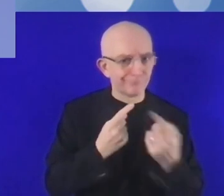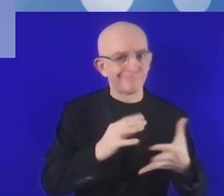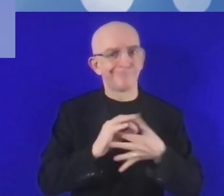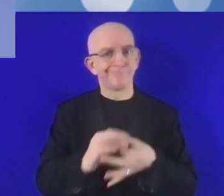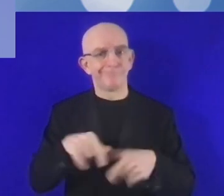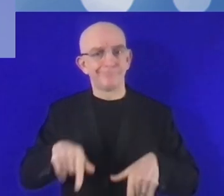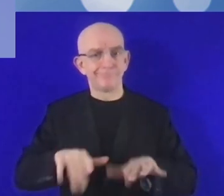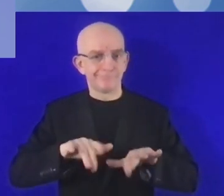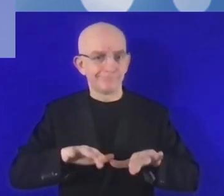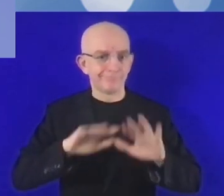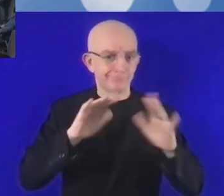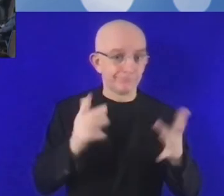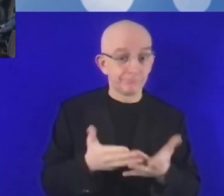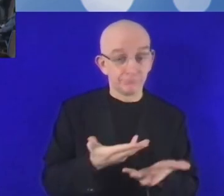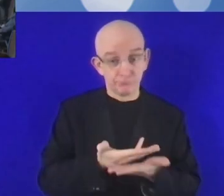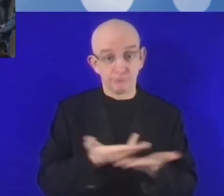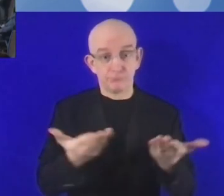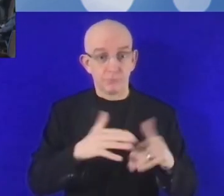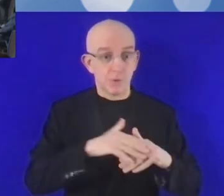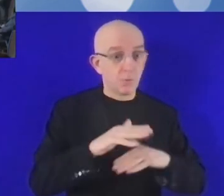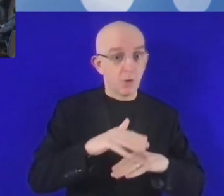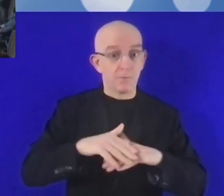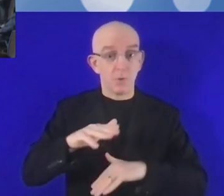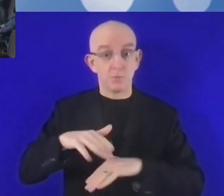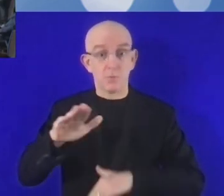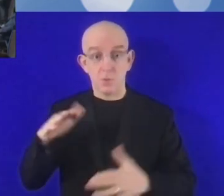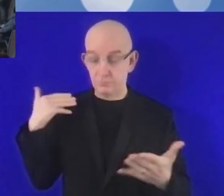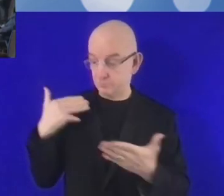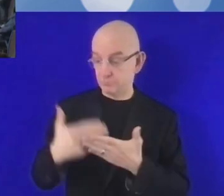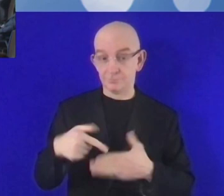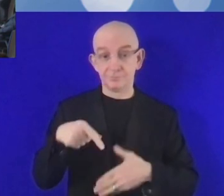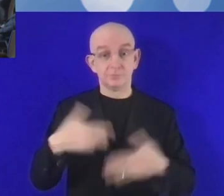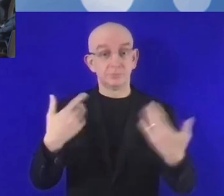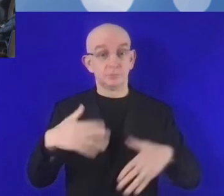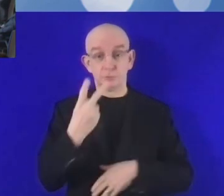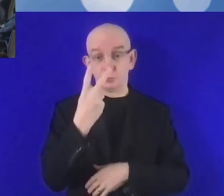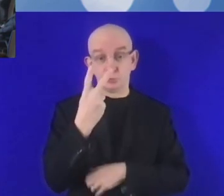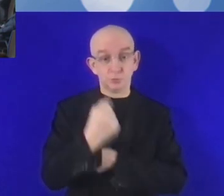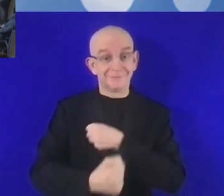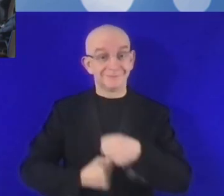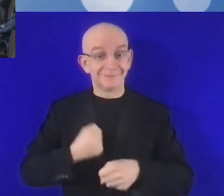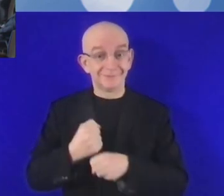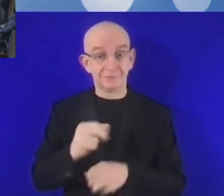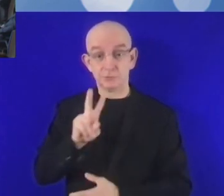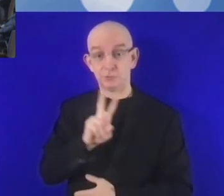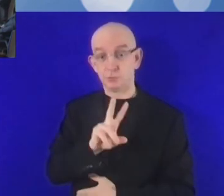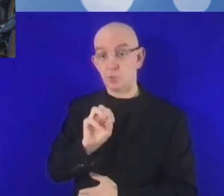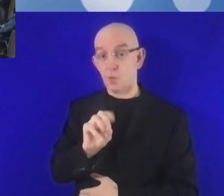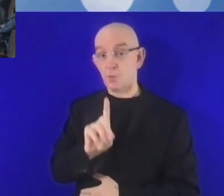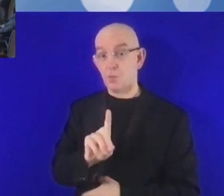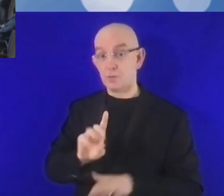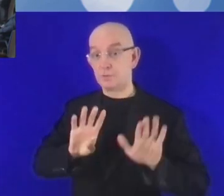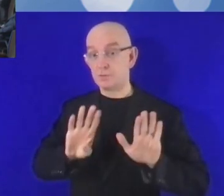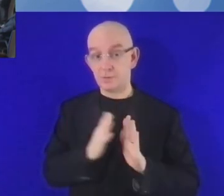нашего саммита в 2001 году мы будем свидетелями важных решений, касающихся будущего